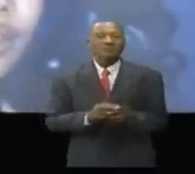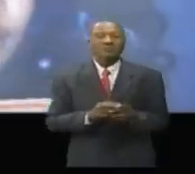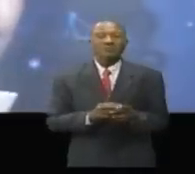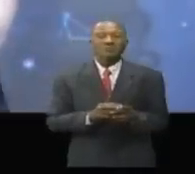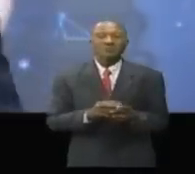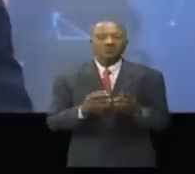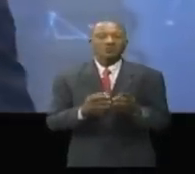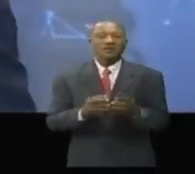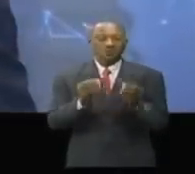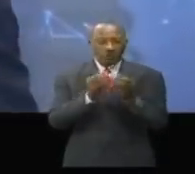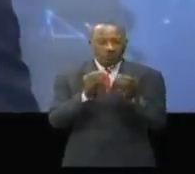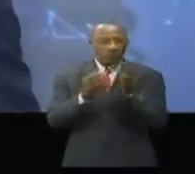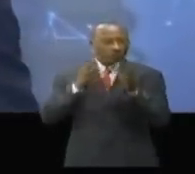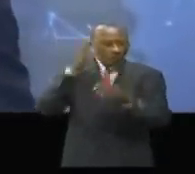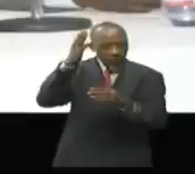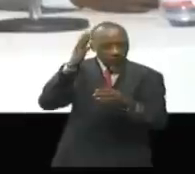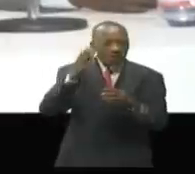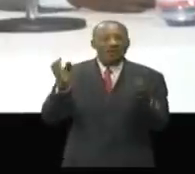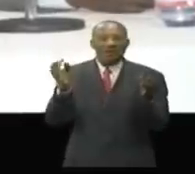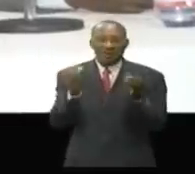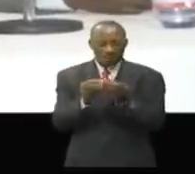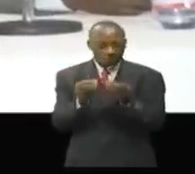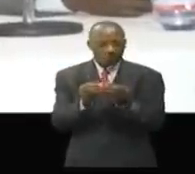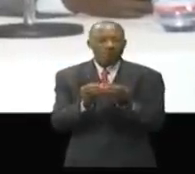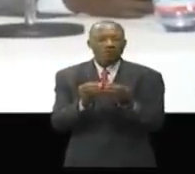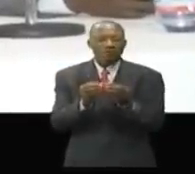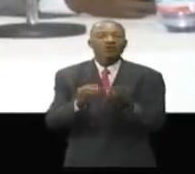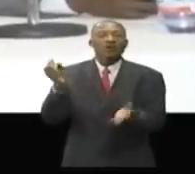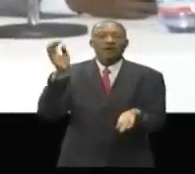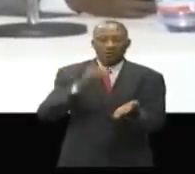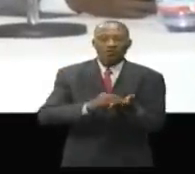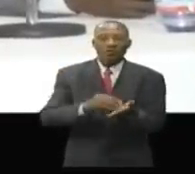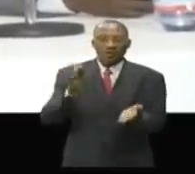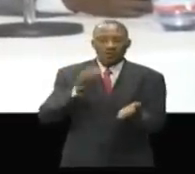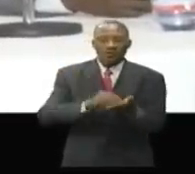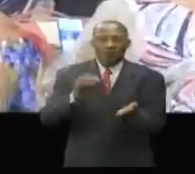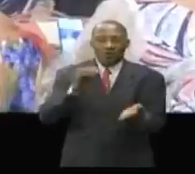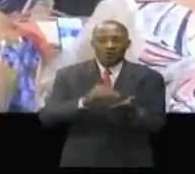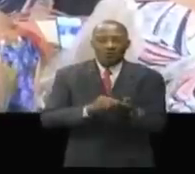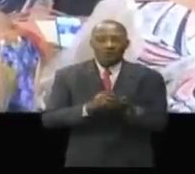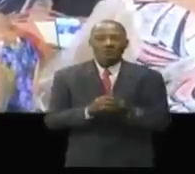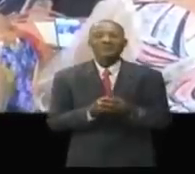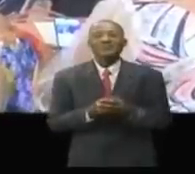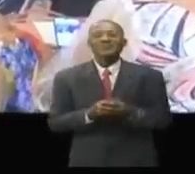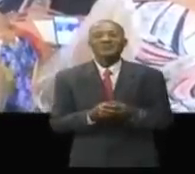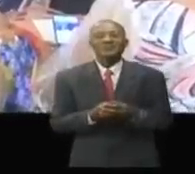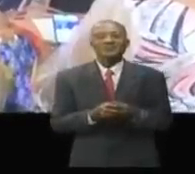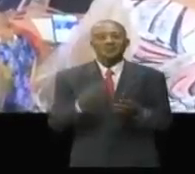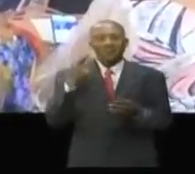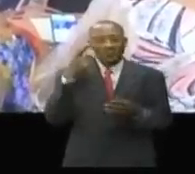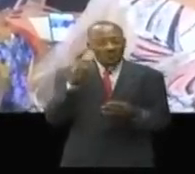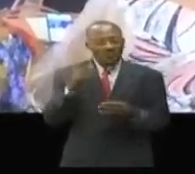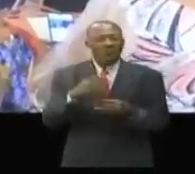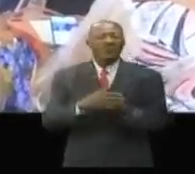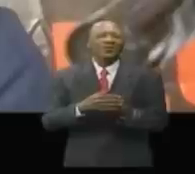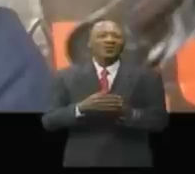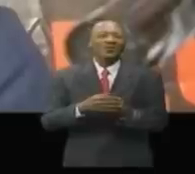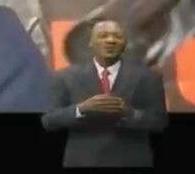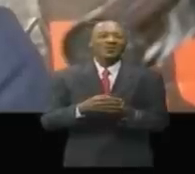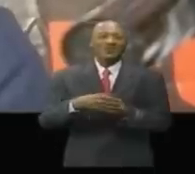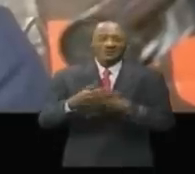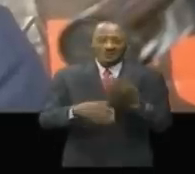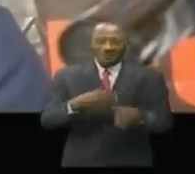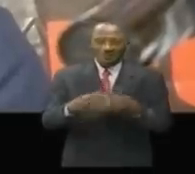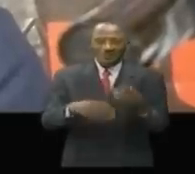au 13 novembre prochain et rentre dans le cadre des missions dévolues à JICA Corporation en tant que cabinet de